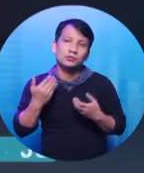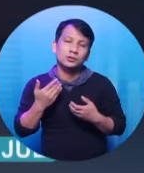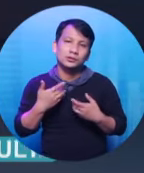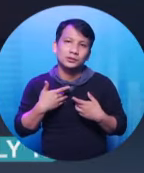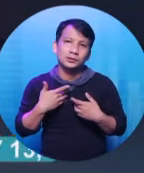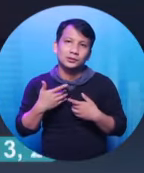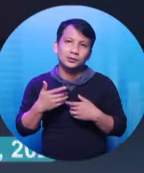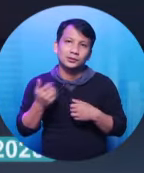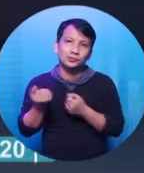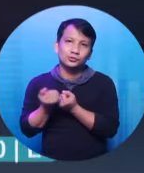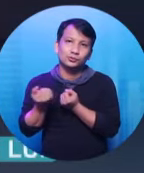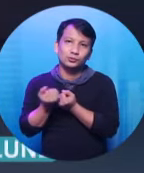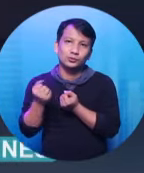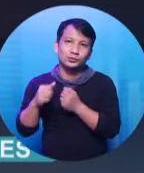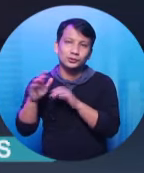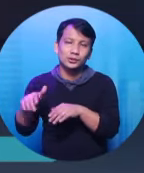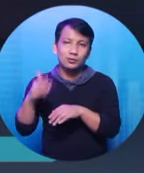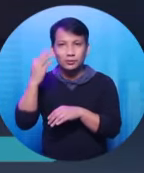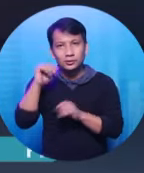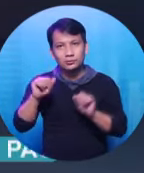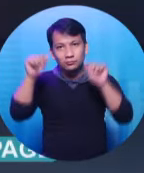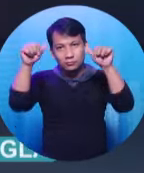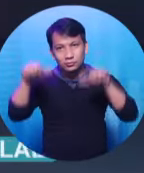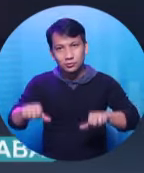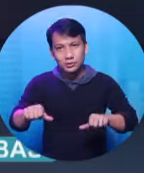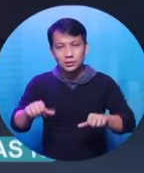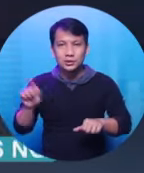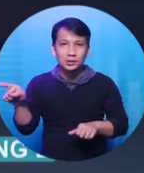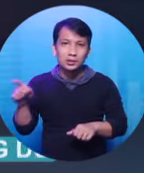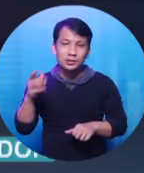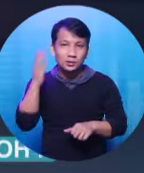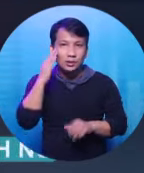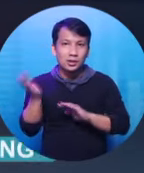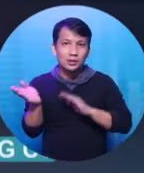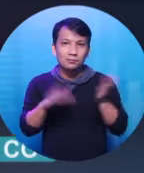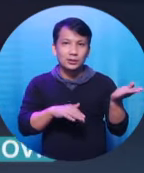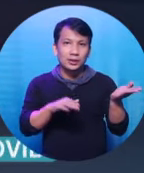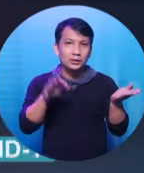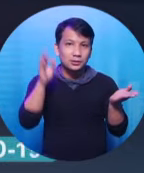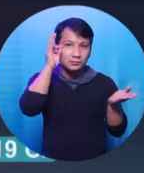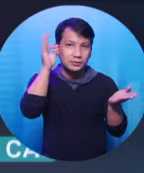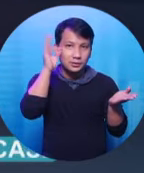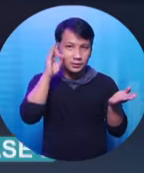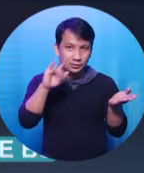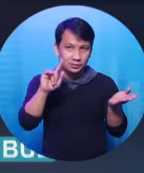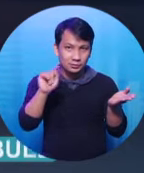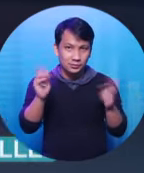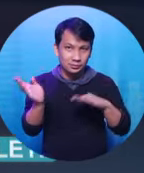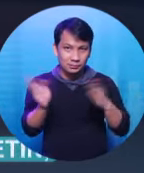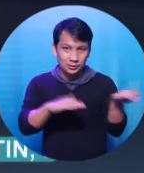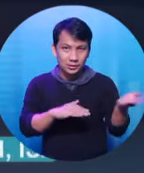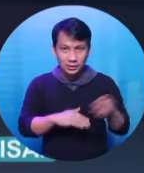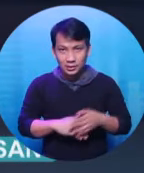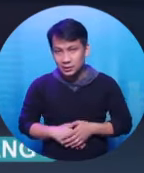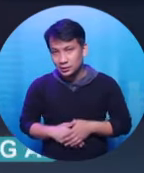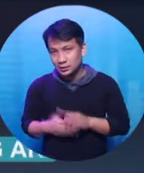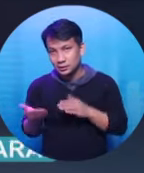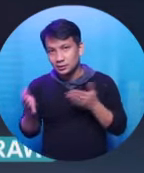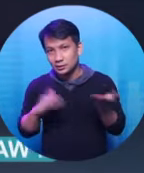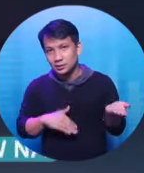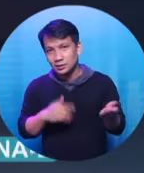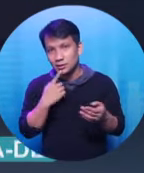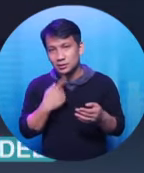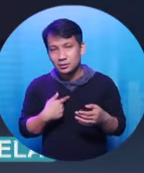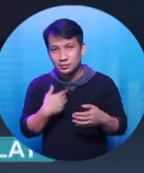si DJ Chacha matapos i-post ng isang kakilala nila na patay na si Fitz. Okay.